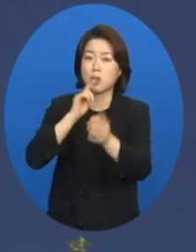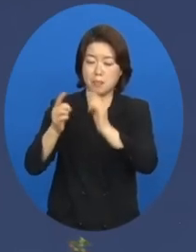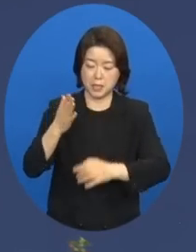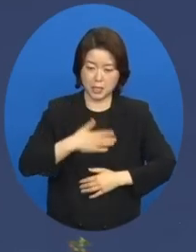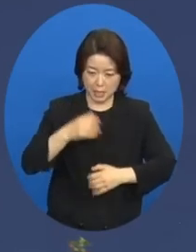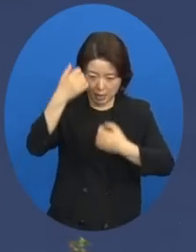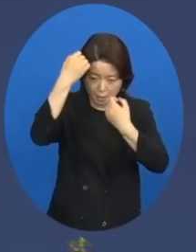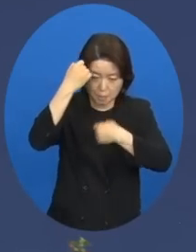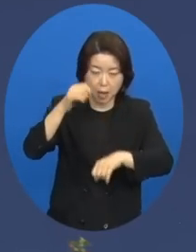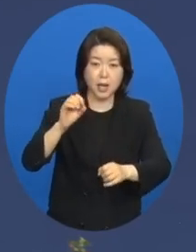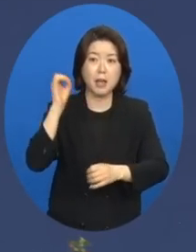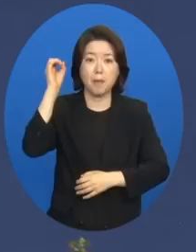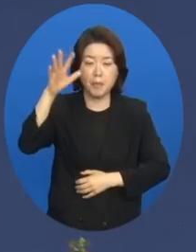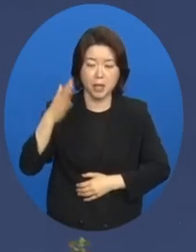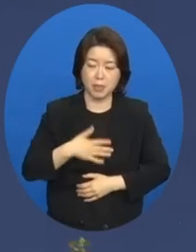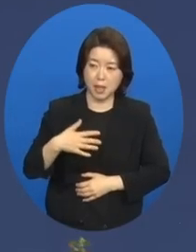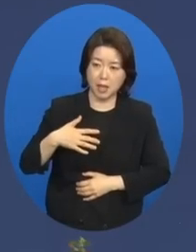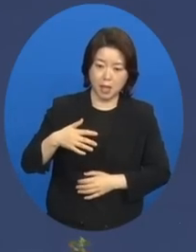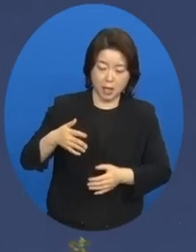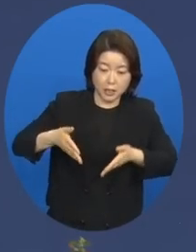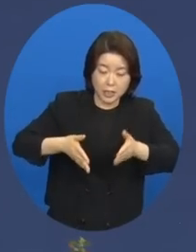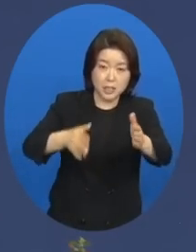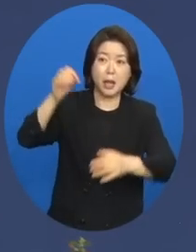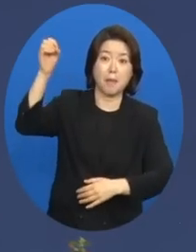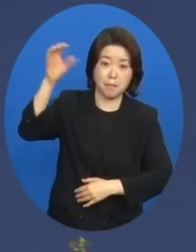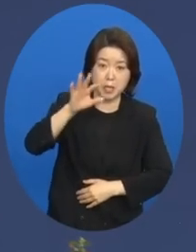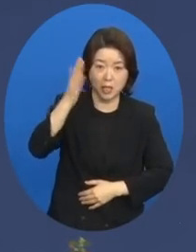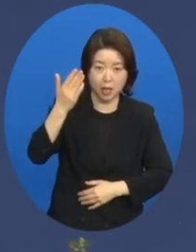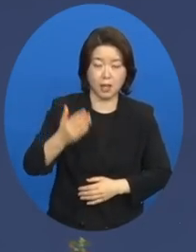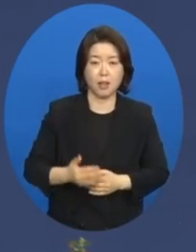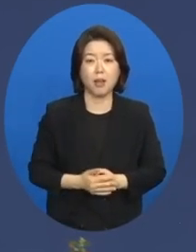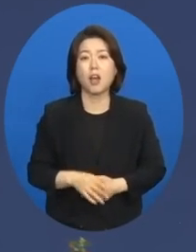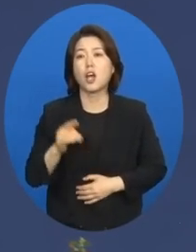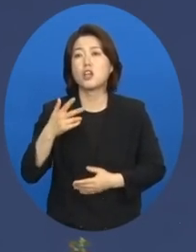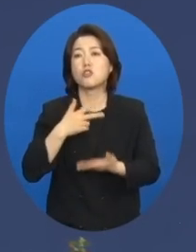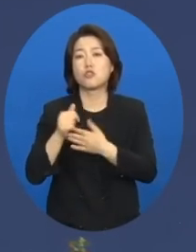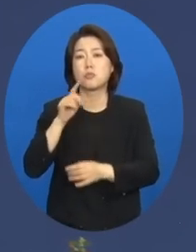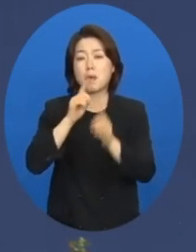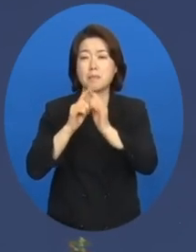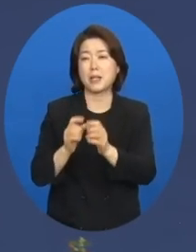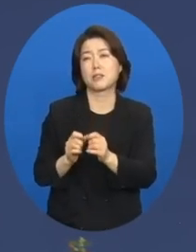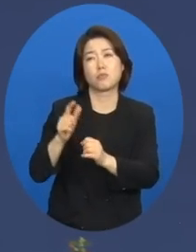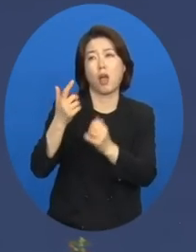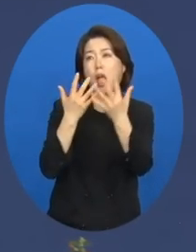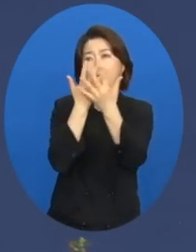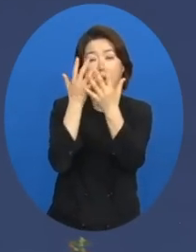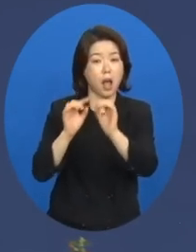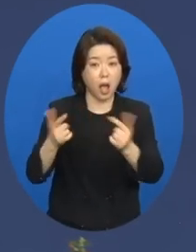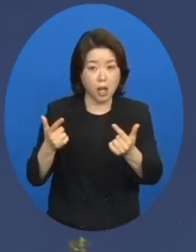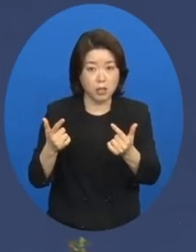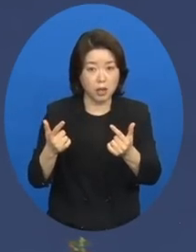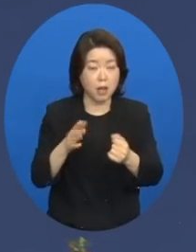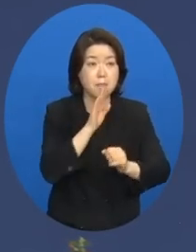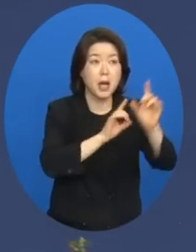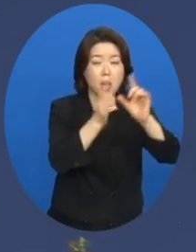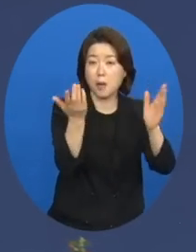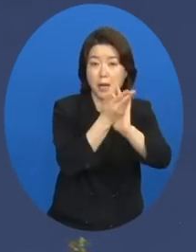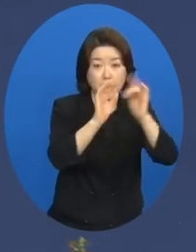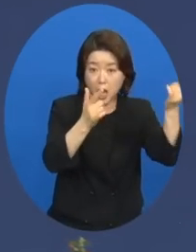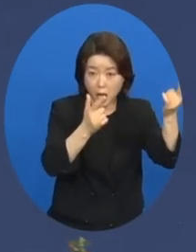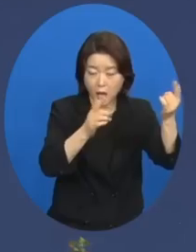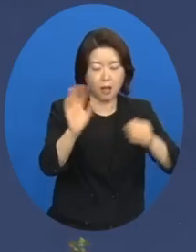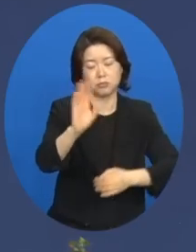등이요 내 길의 빛이니이다. 그러니까 주님의 말씀은 저 멀리 추상적인 거거나 비현실적인 얘기 아니라